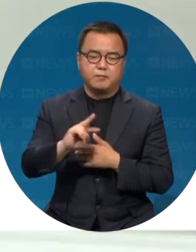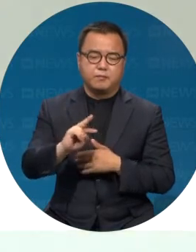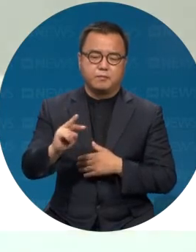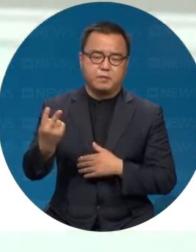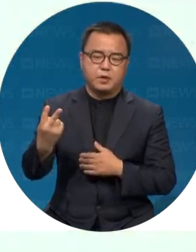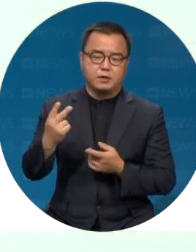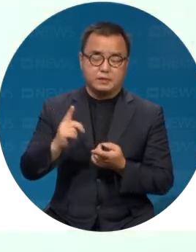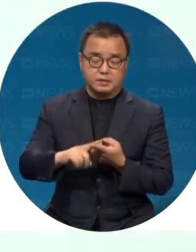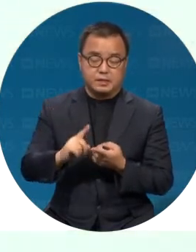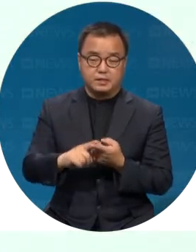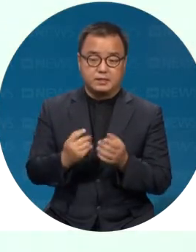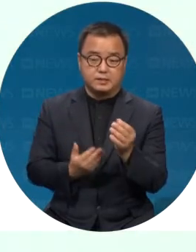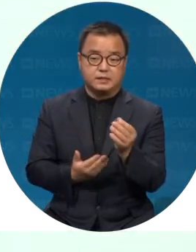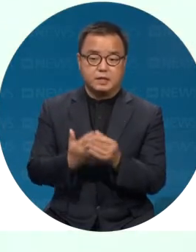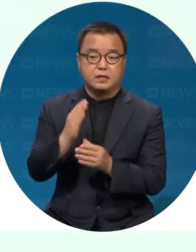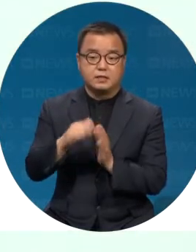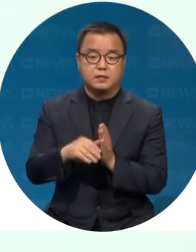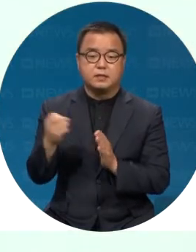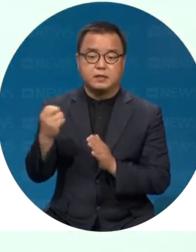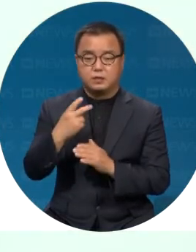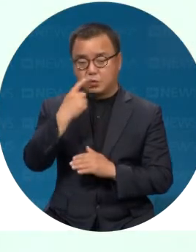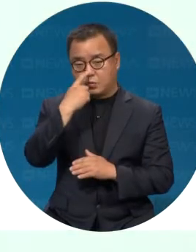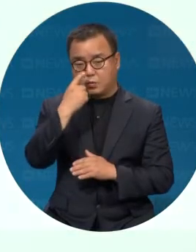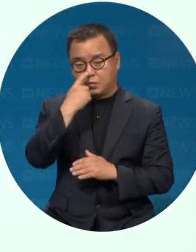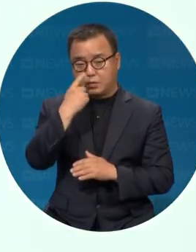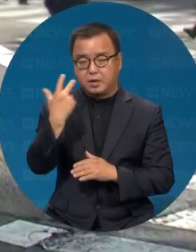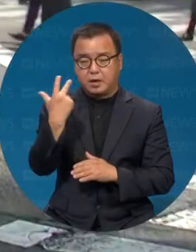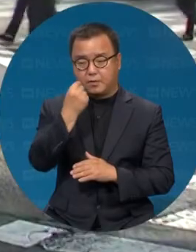맞는 것을 또 다시 한번 코에다 맞춰도 되거든요.